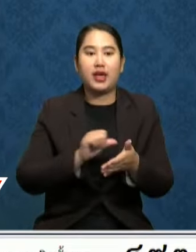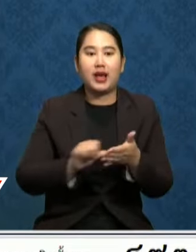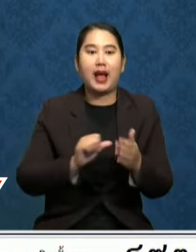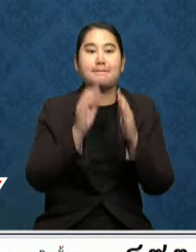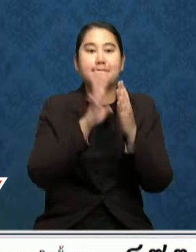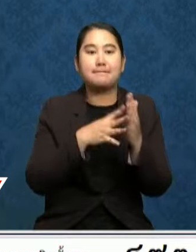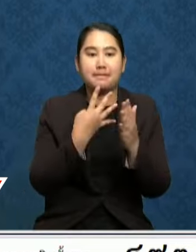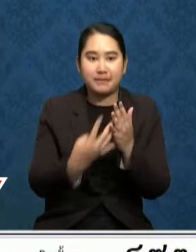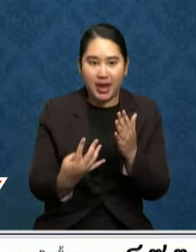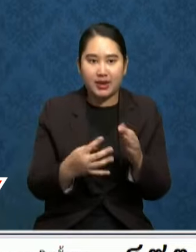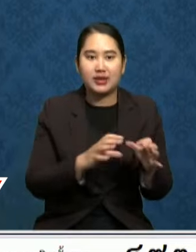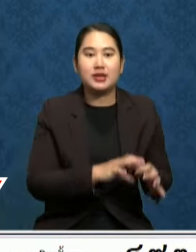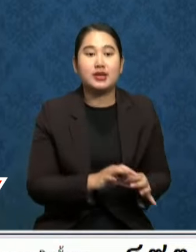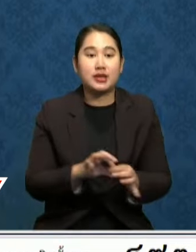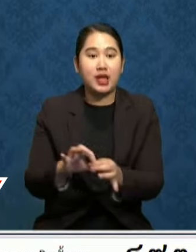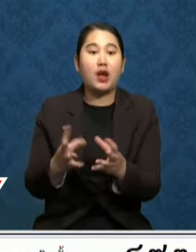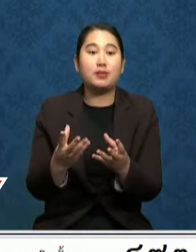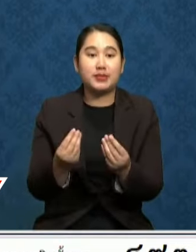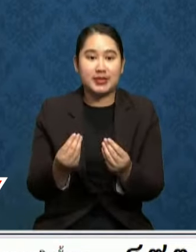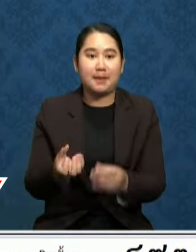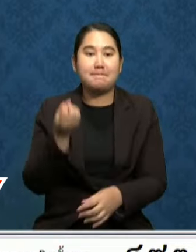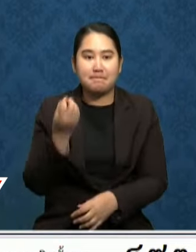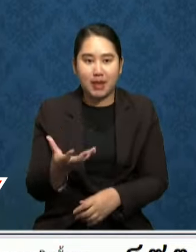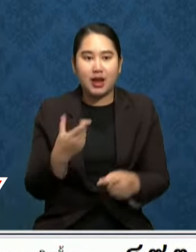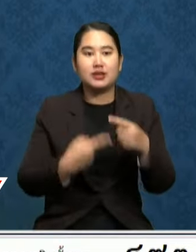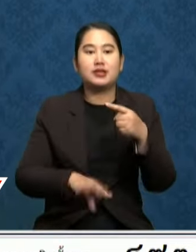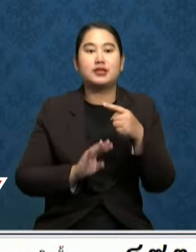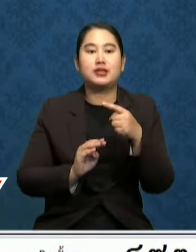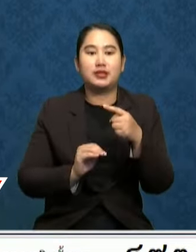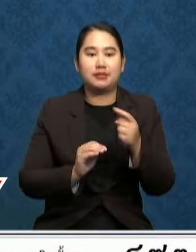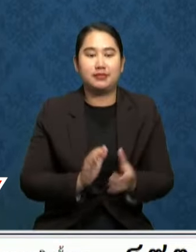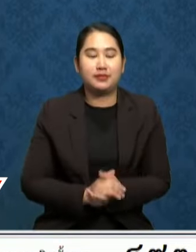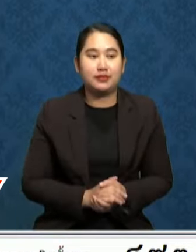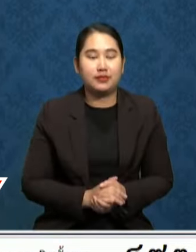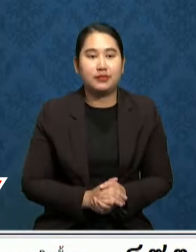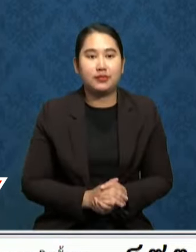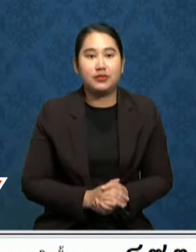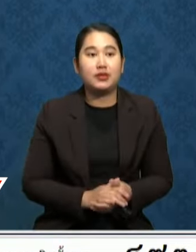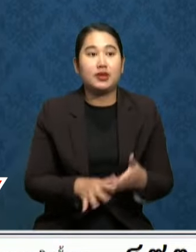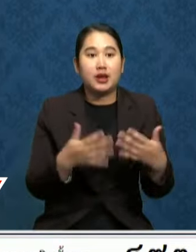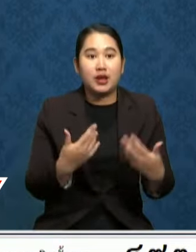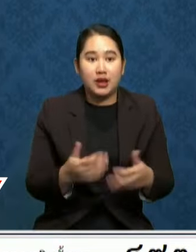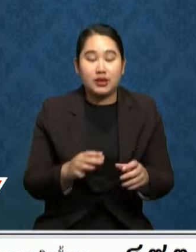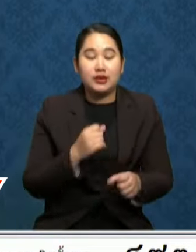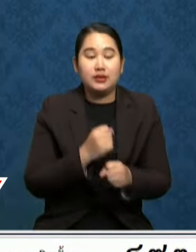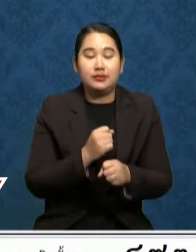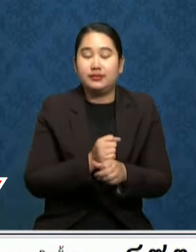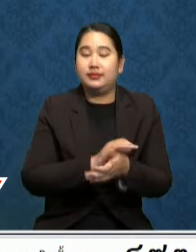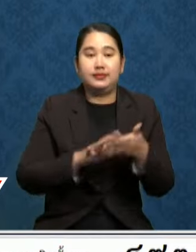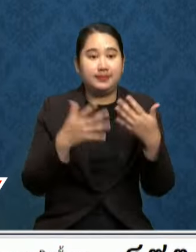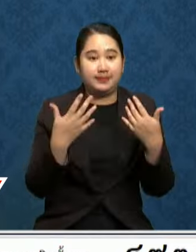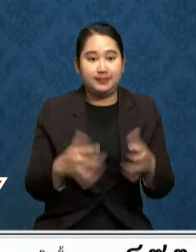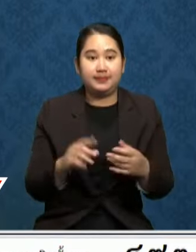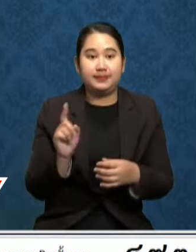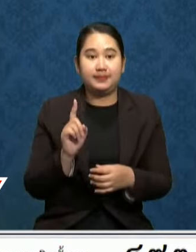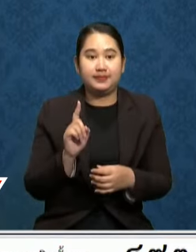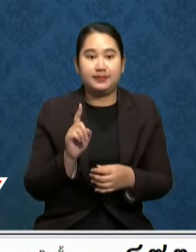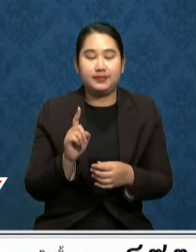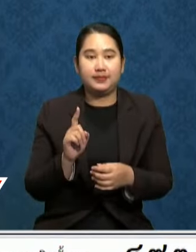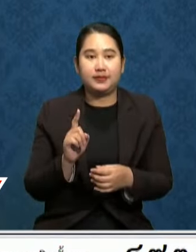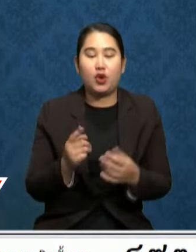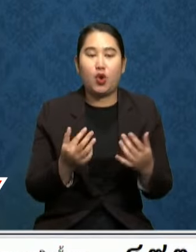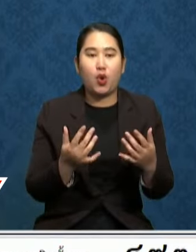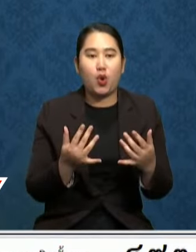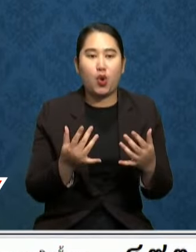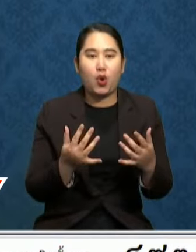buying toสอดคลองกัพ Bubba หลกกวาสี่สบคงการรวมถบางส่วน โครงการที่แล้วเสรจแล้วก็ยมส่วของการ